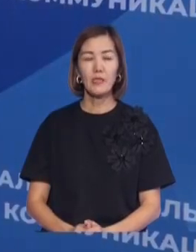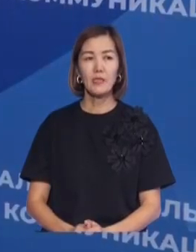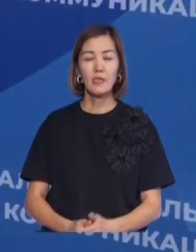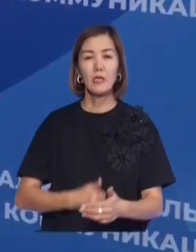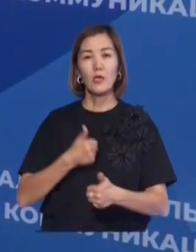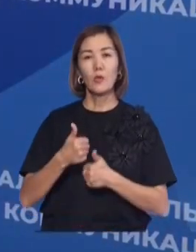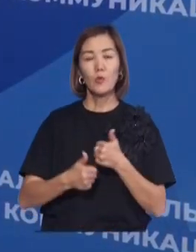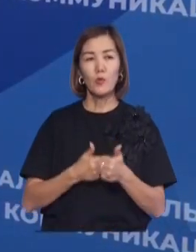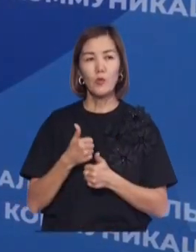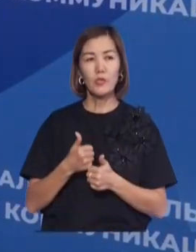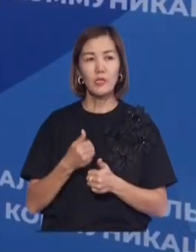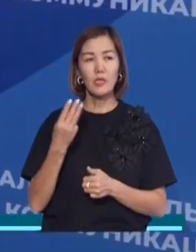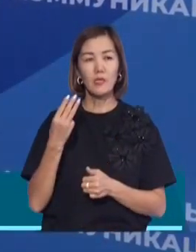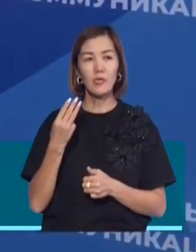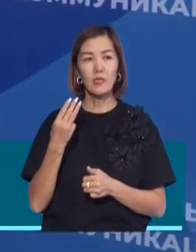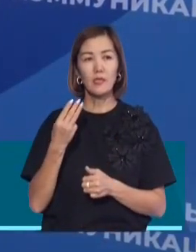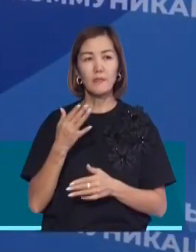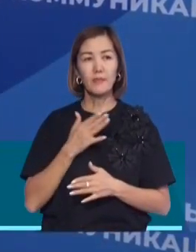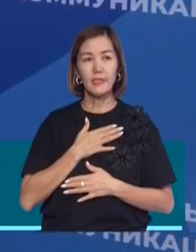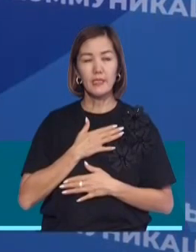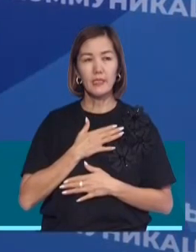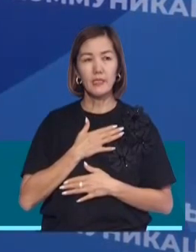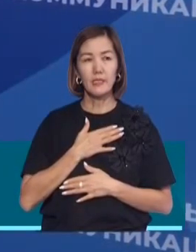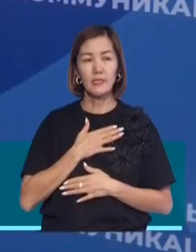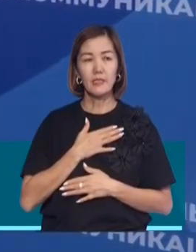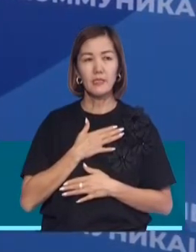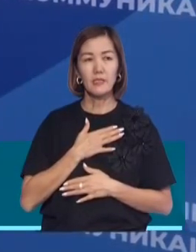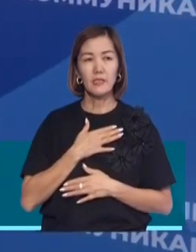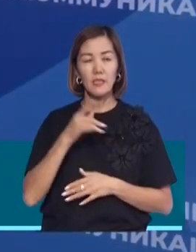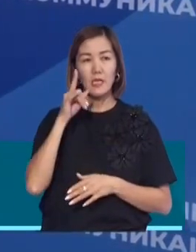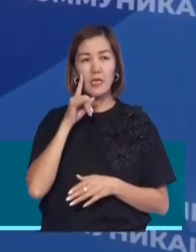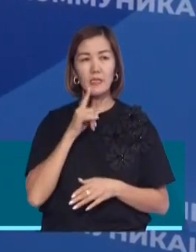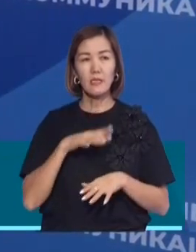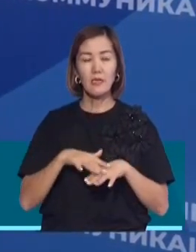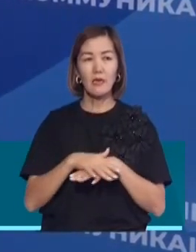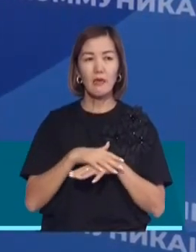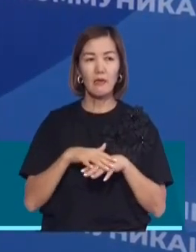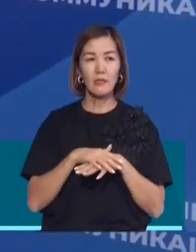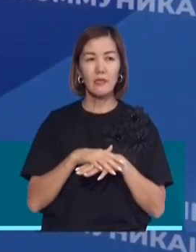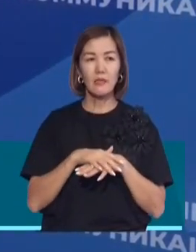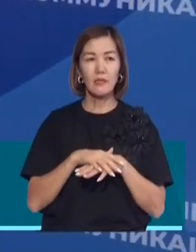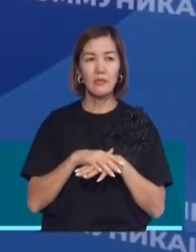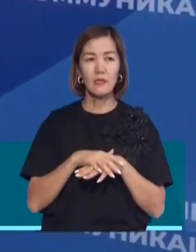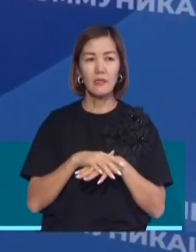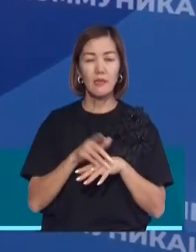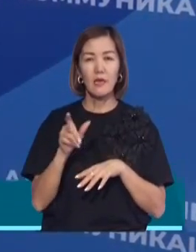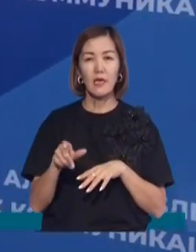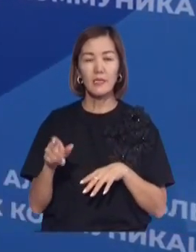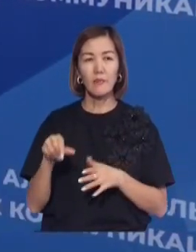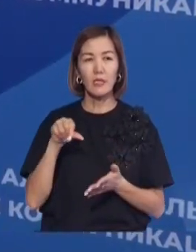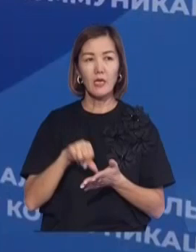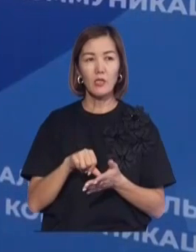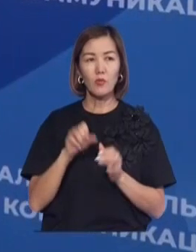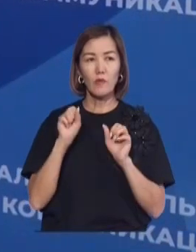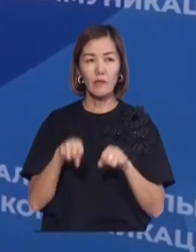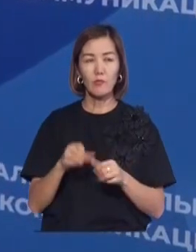Конкурста 30 күннің ішінде біздің Қазақстан халқының, Қазақстан еліміздің азаматы қатысу